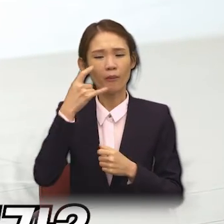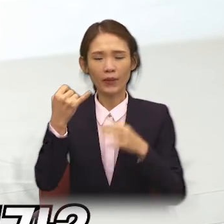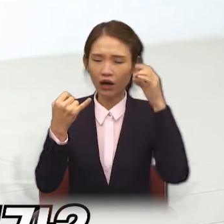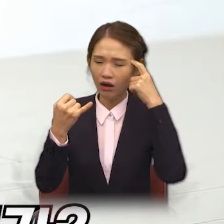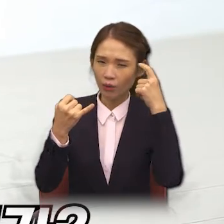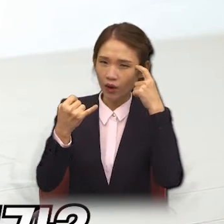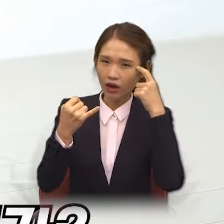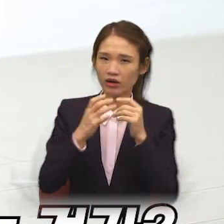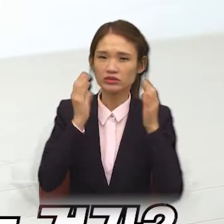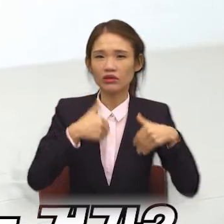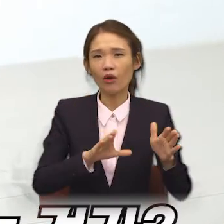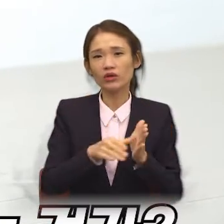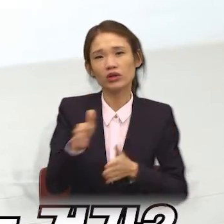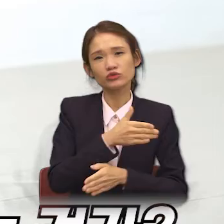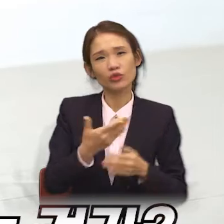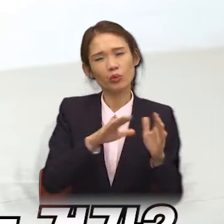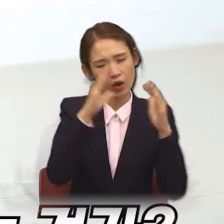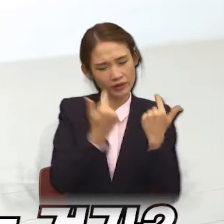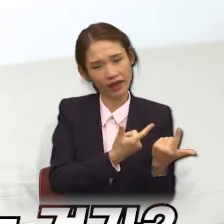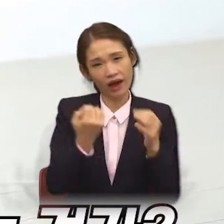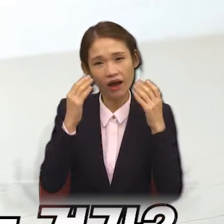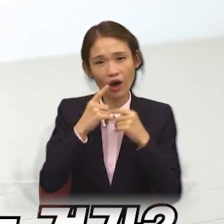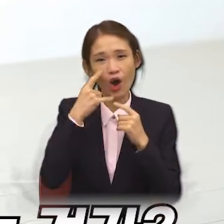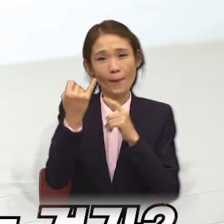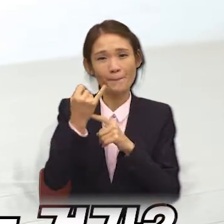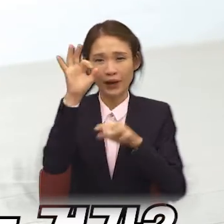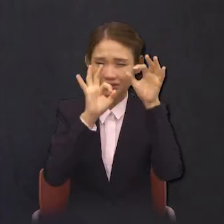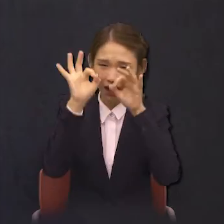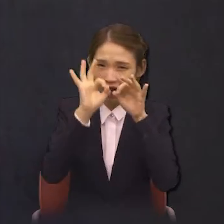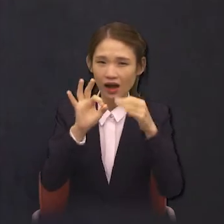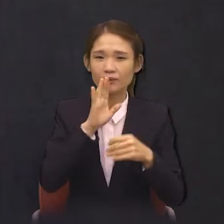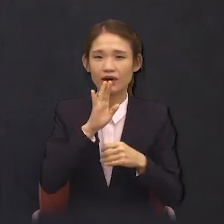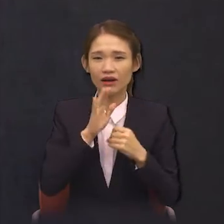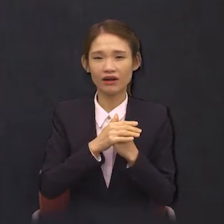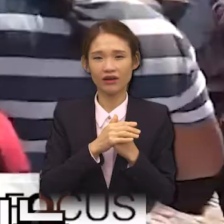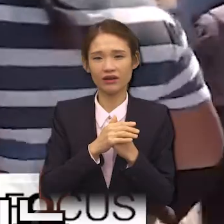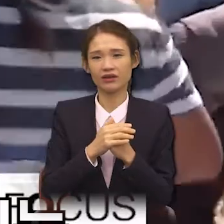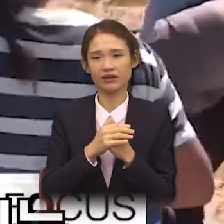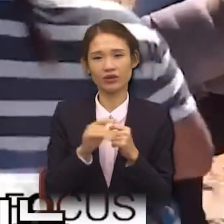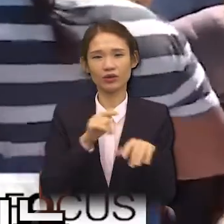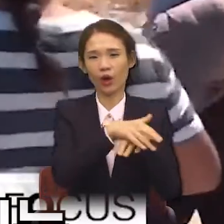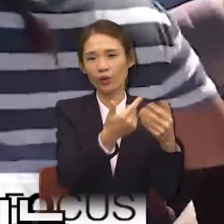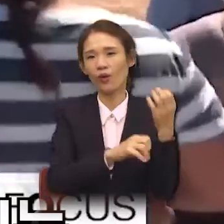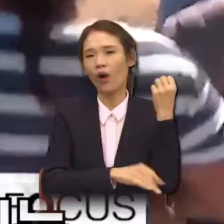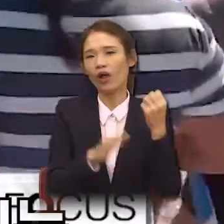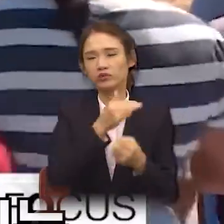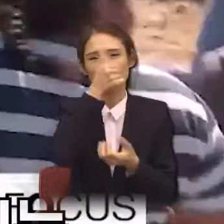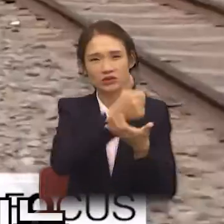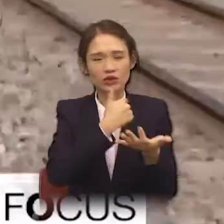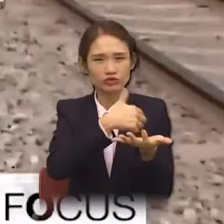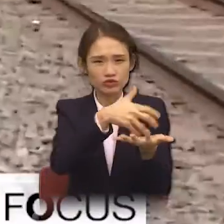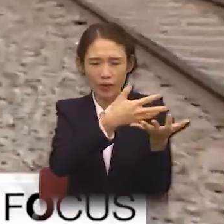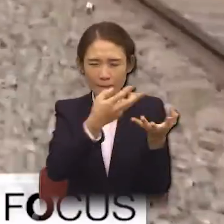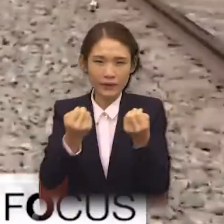무슨 선천적으로 그런 건가? 모든 아이들은 엄마를 찾는 뭐가 이런 게 있는 건가? 아니면 어떤 집단은 원래부터 범죄를 많이 저지르게